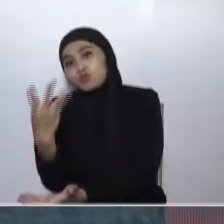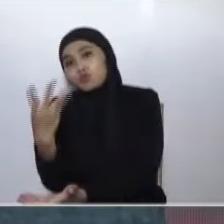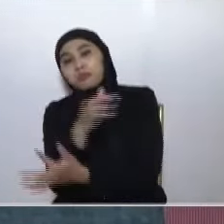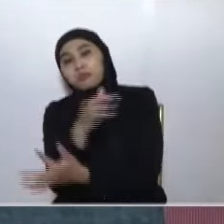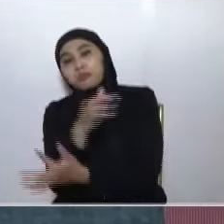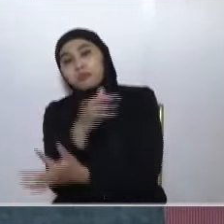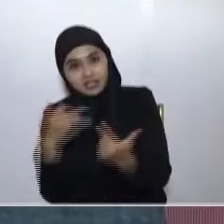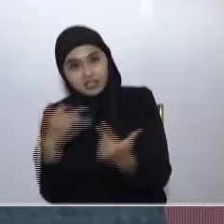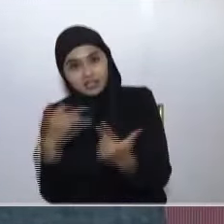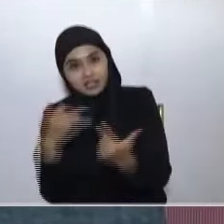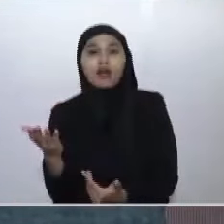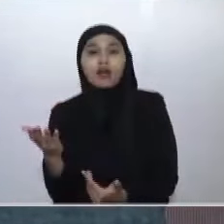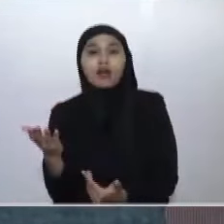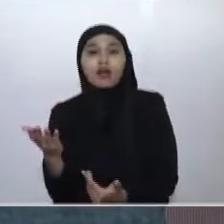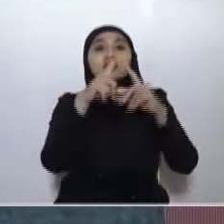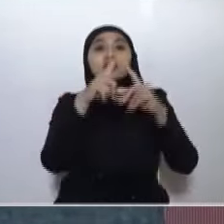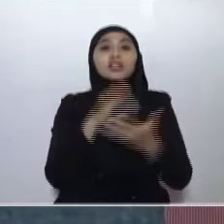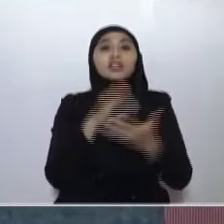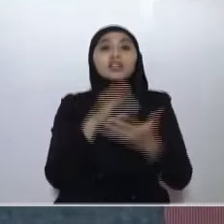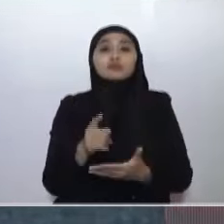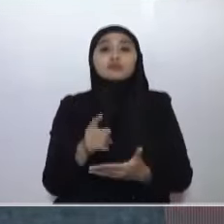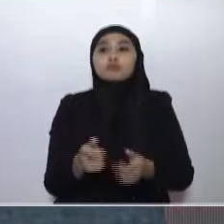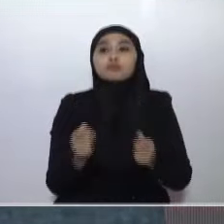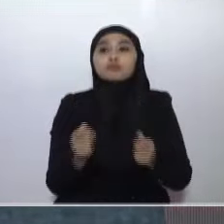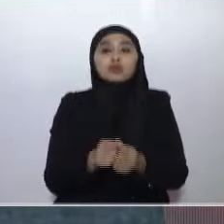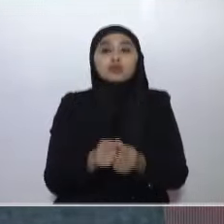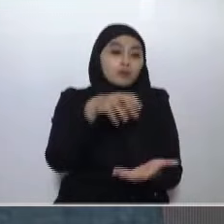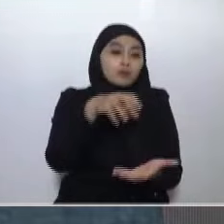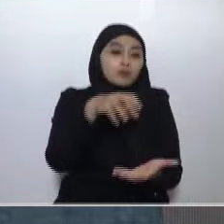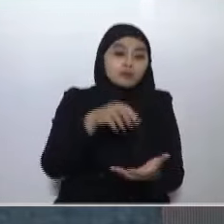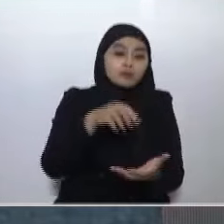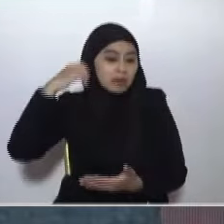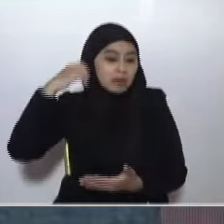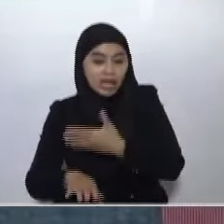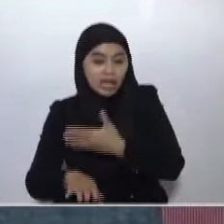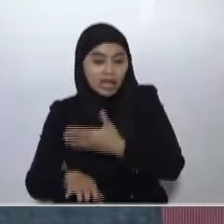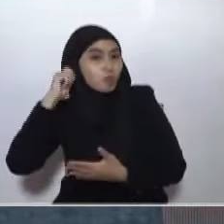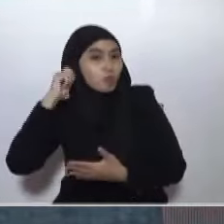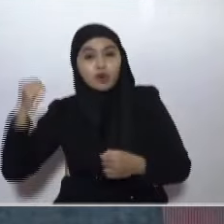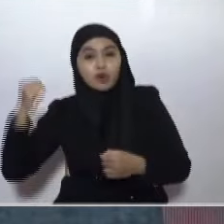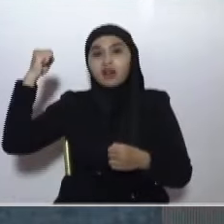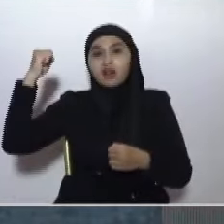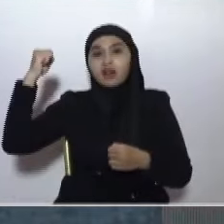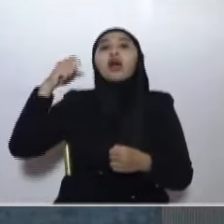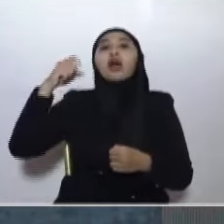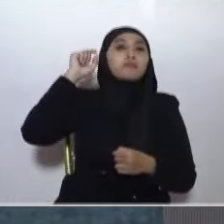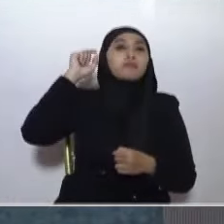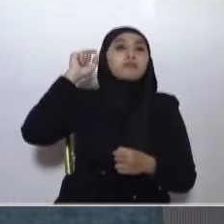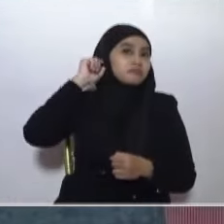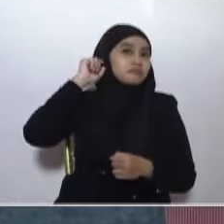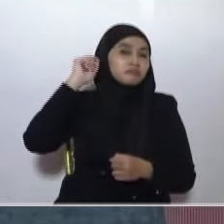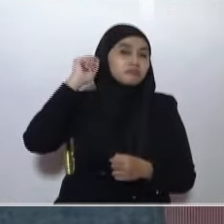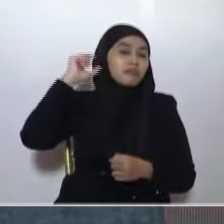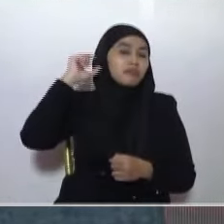Jawa Tengah kita harus memunculkan perempuan-perempuan hebat dan Perkasa ada mbak Tri cahy Ningsih seorang ibu rumah